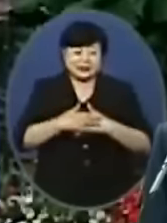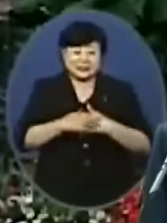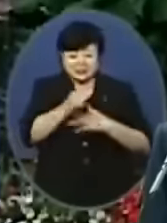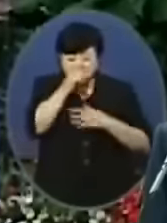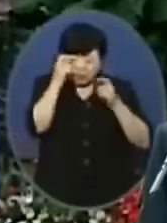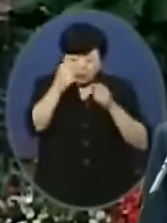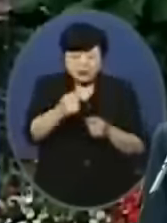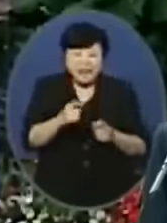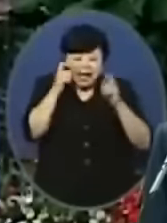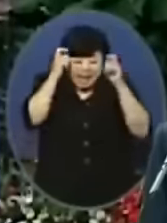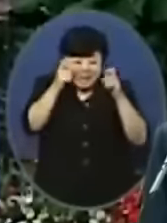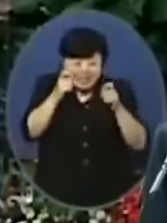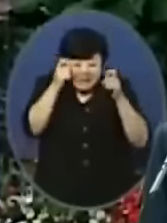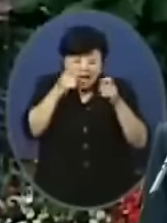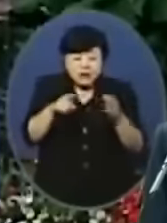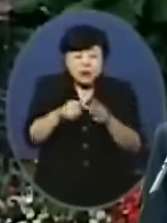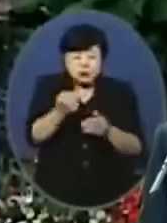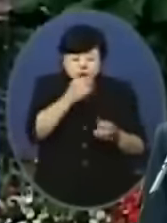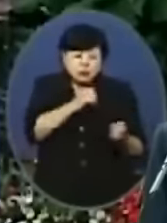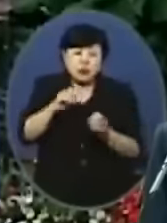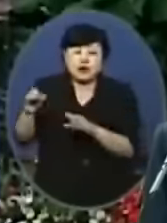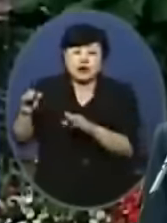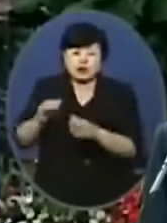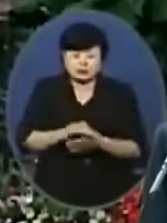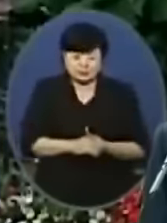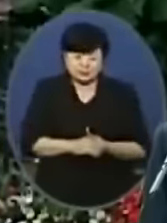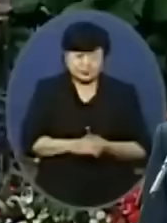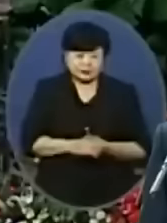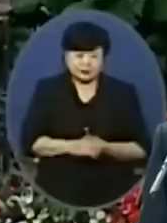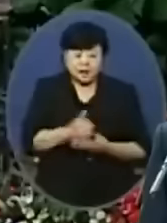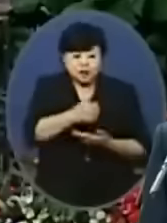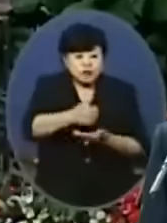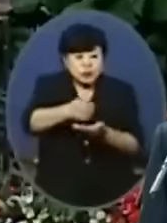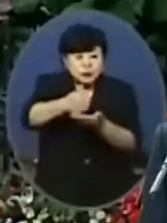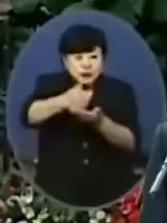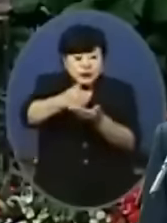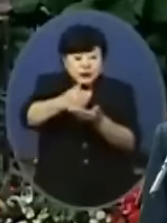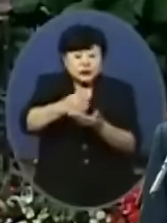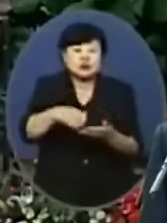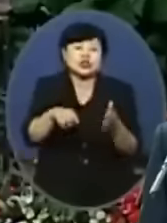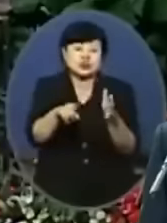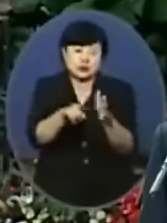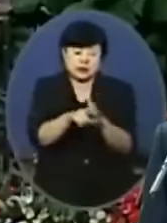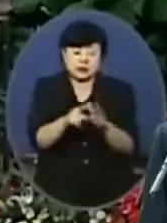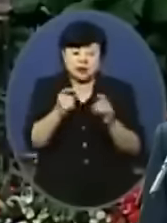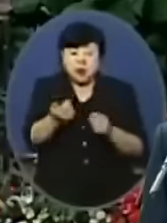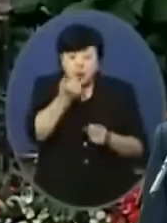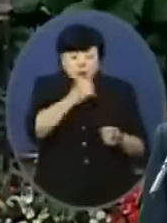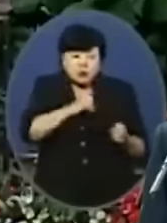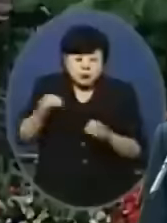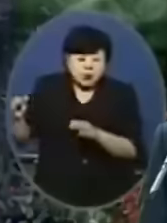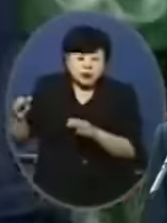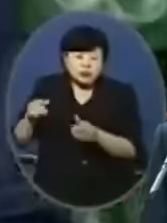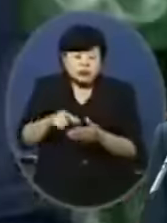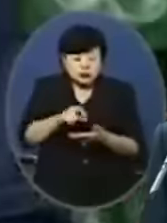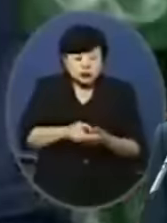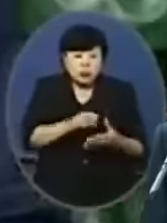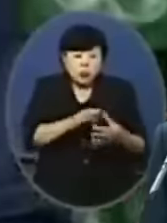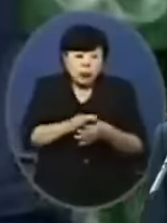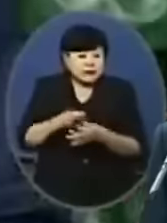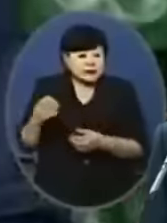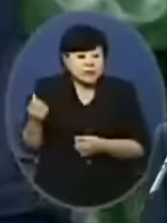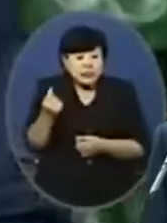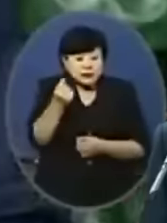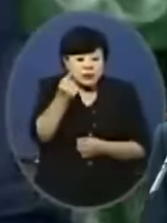선한 목자는 양들을 위하여 목숨을 버리거니와 주님이 우리 위해서 목숨을 버릴 정도로 관심을